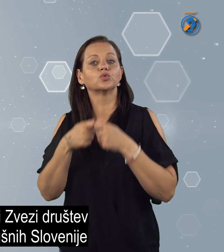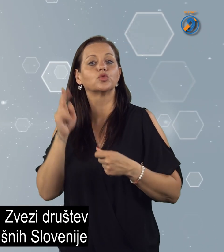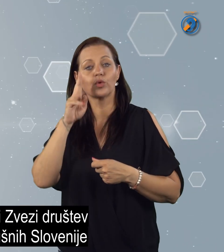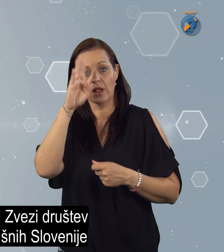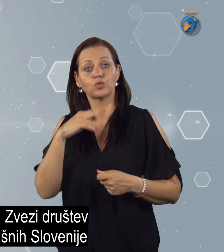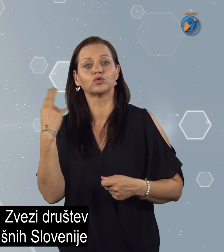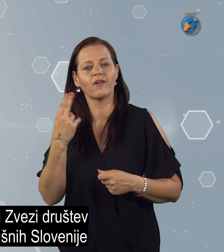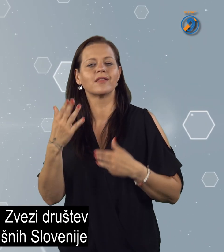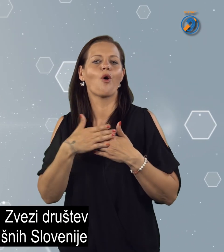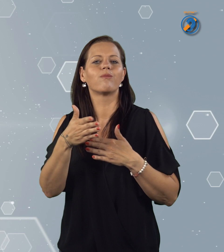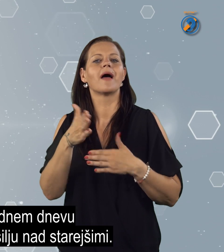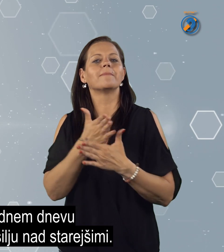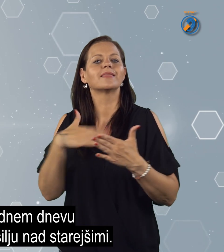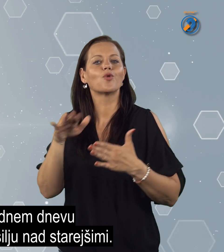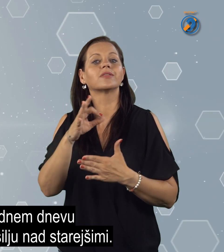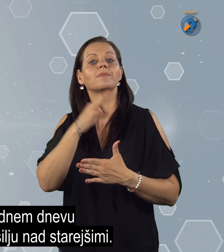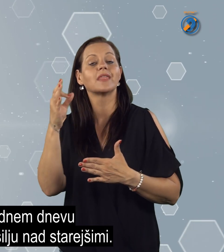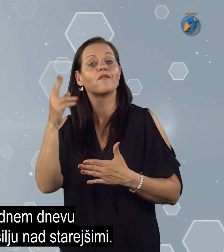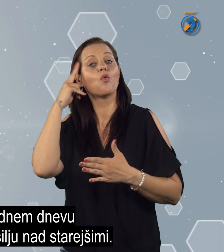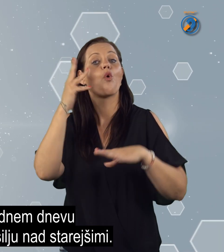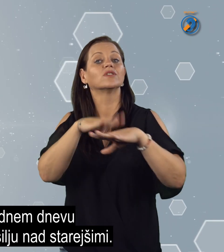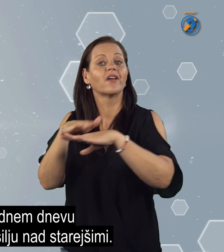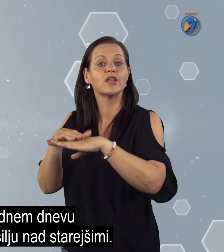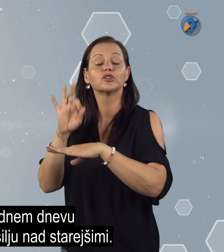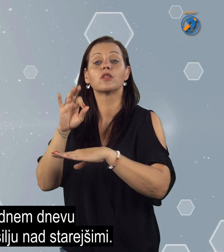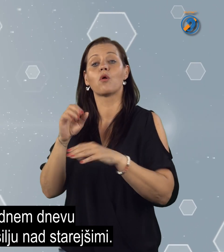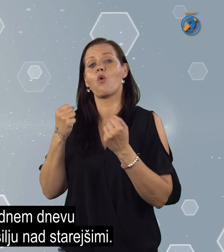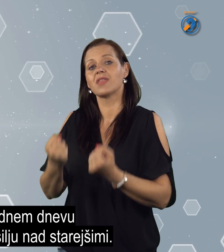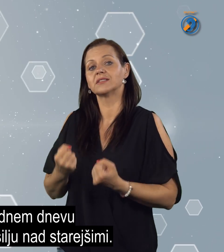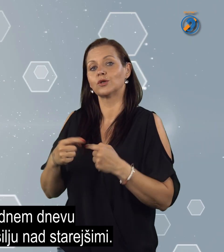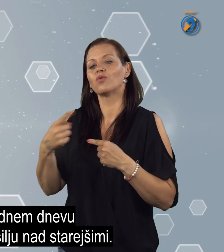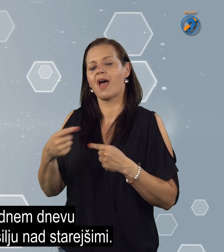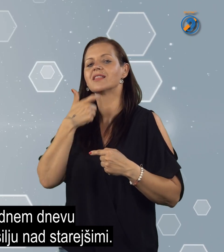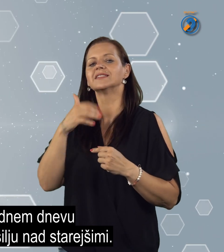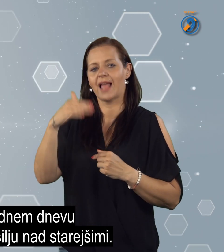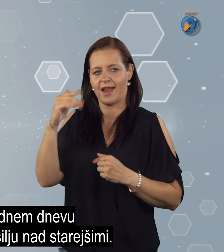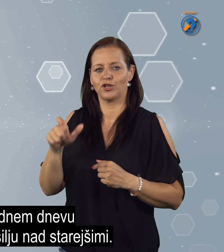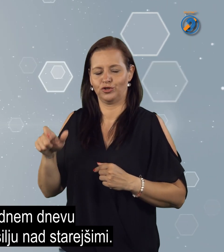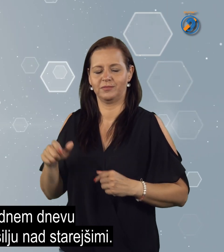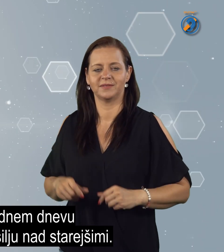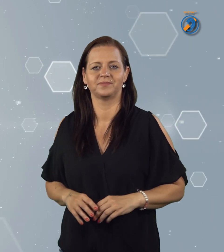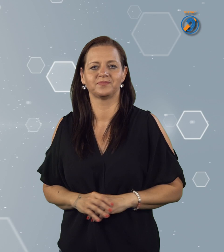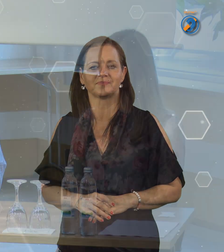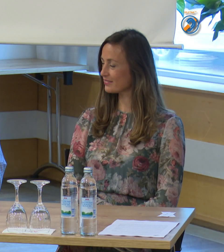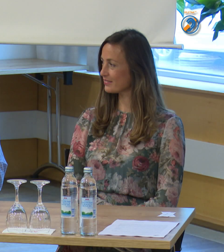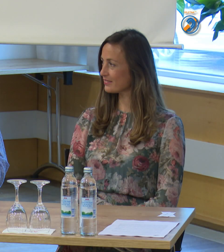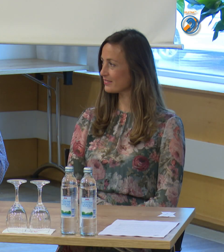naglušnih Slovenije ob mednarodnem dnevu ozaveščanja o nasilju nad starejšimi.